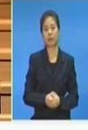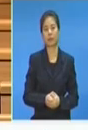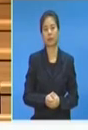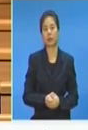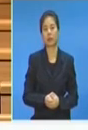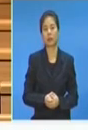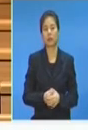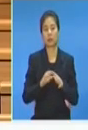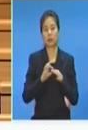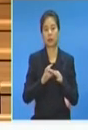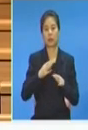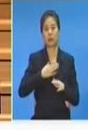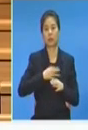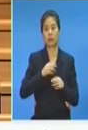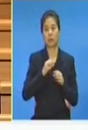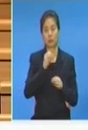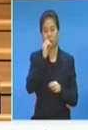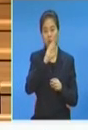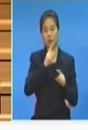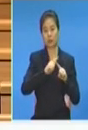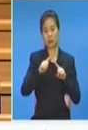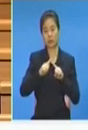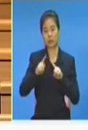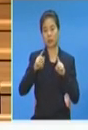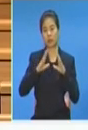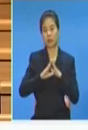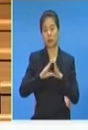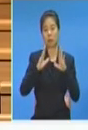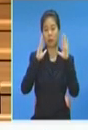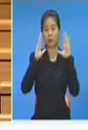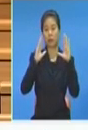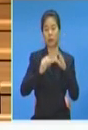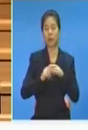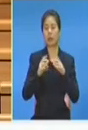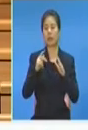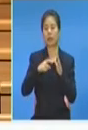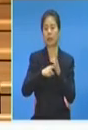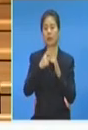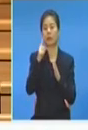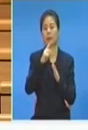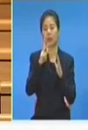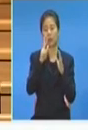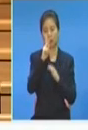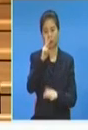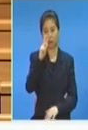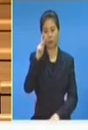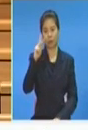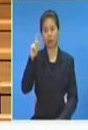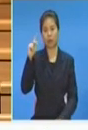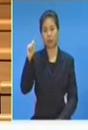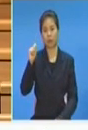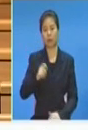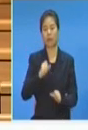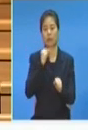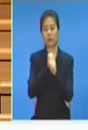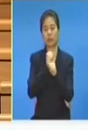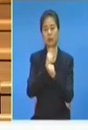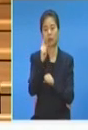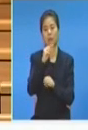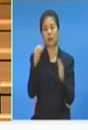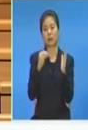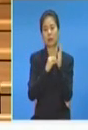ทัศน์และผมเชื่อว่าเป็นเหตุผลสำคัญที่กรรมการต้องเลือกผมไปเป็นกกต.กทม.จนเดี๋ยวนี้ผ